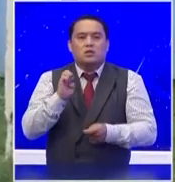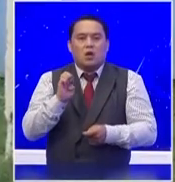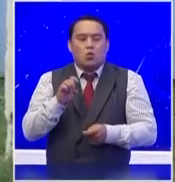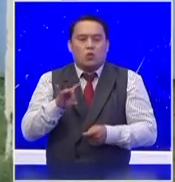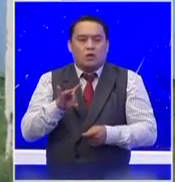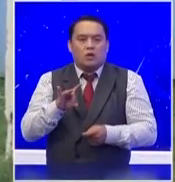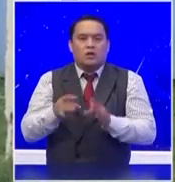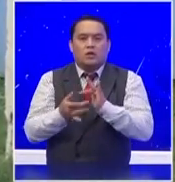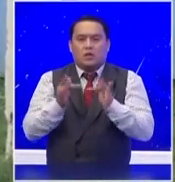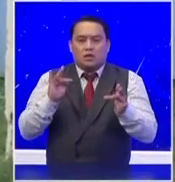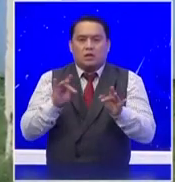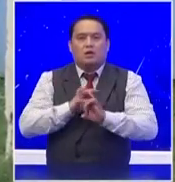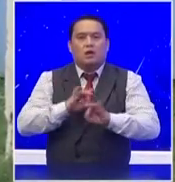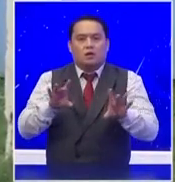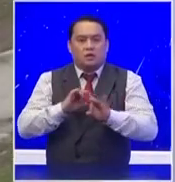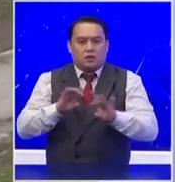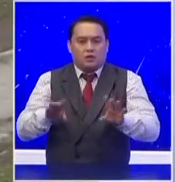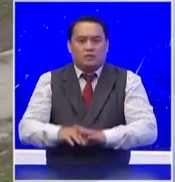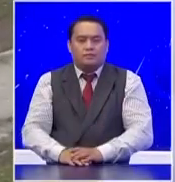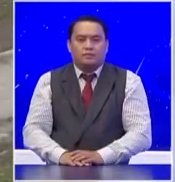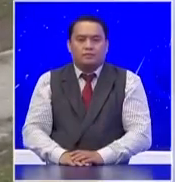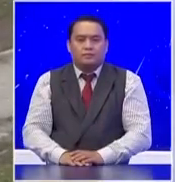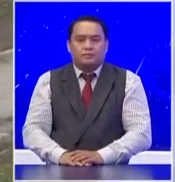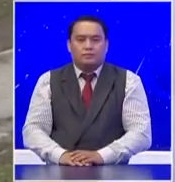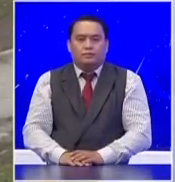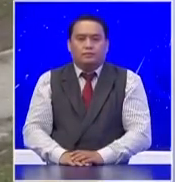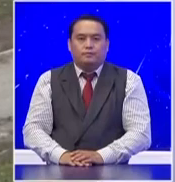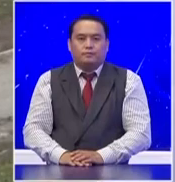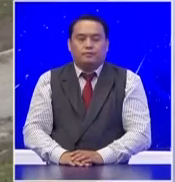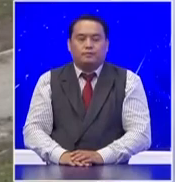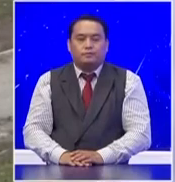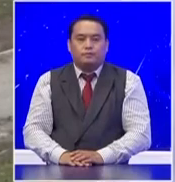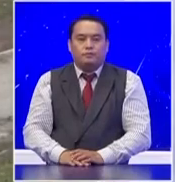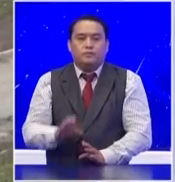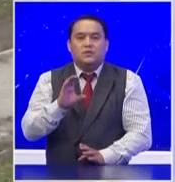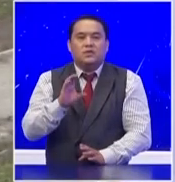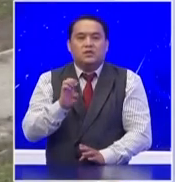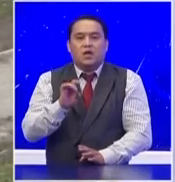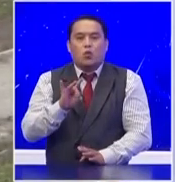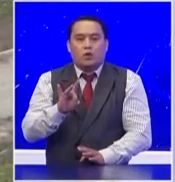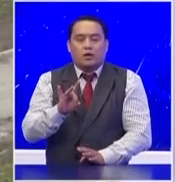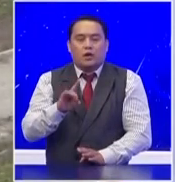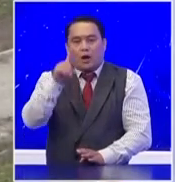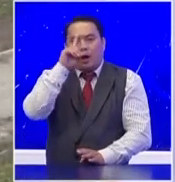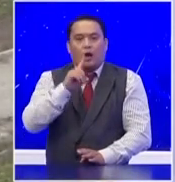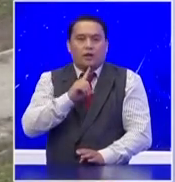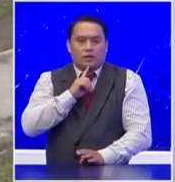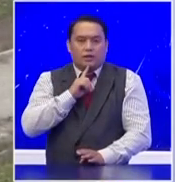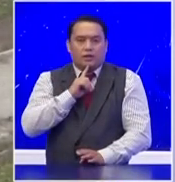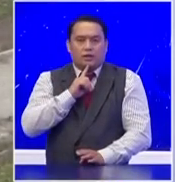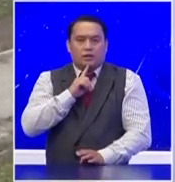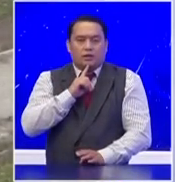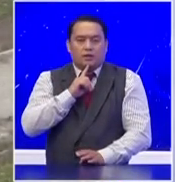кабелді интернет тартылатынын айтқан. Бөктерлі ауылының тұрғындары сәуір айында биылғы